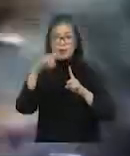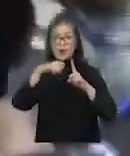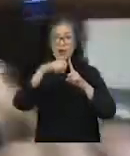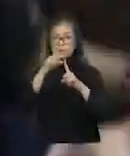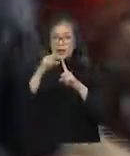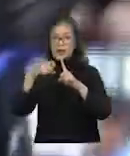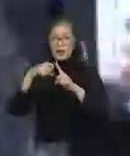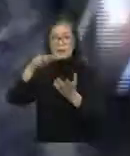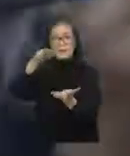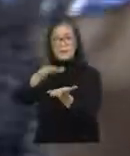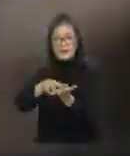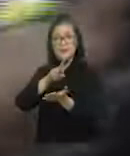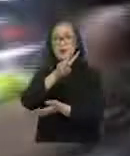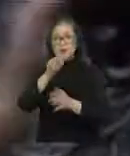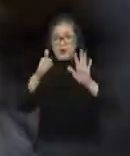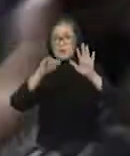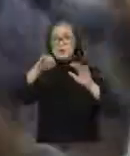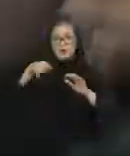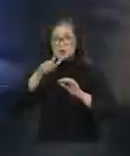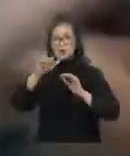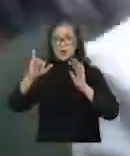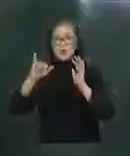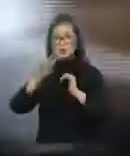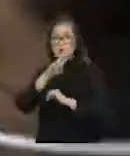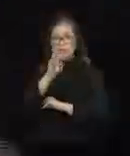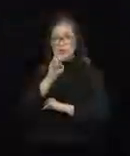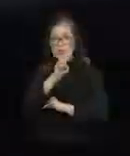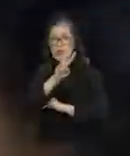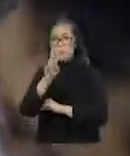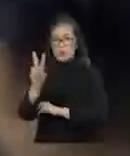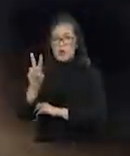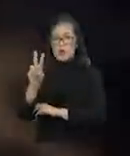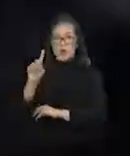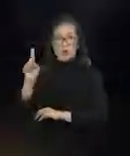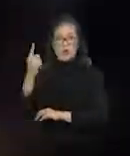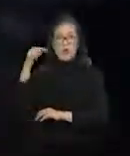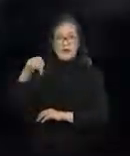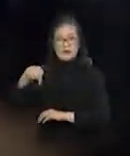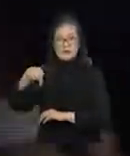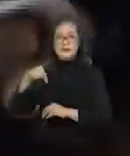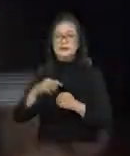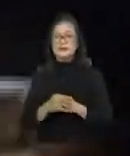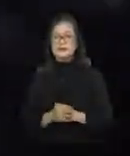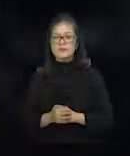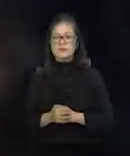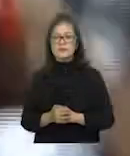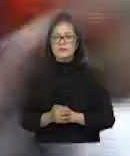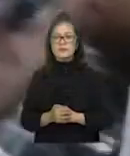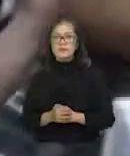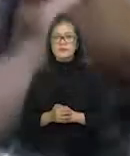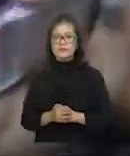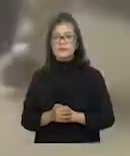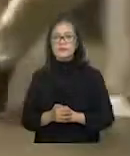2022. Juru bicara KPK Ali Fikri menyebutkan, pihaknya telah resmi menyerahkan surat permohonan DPO Maming kepada Bareskrim Mabes